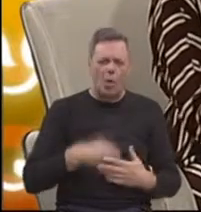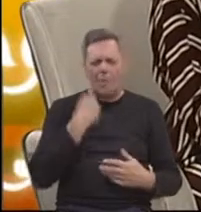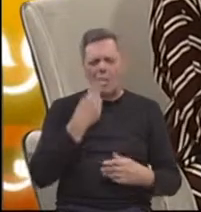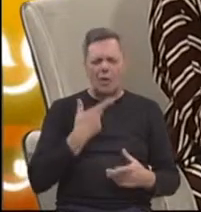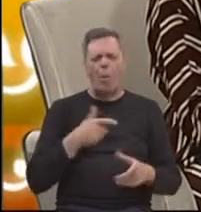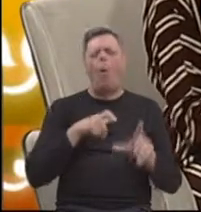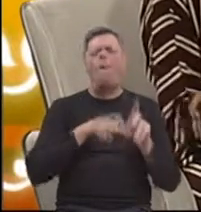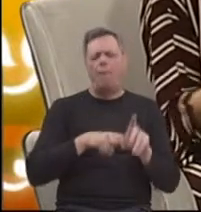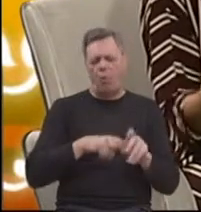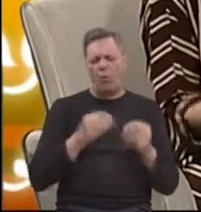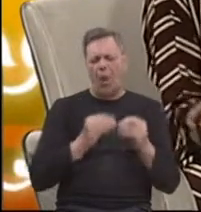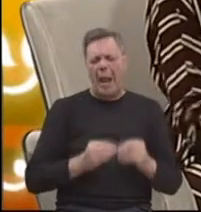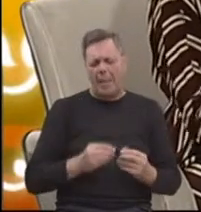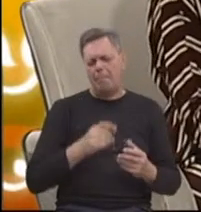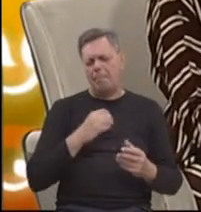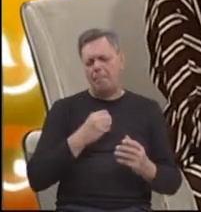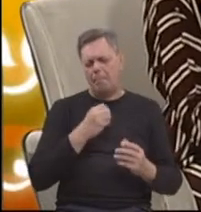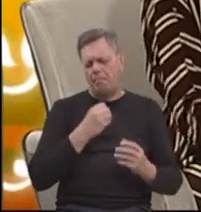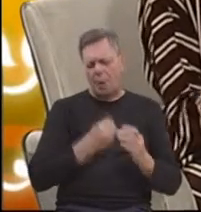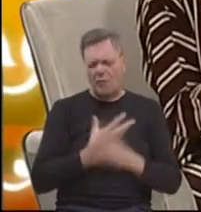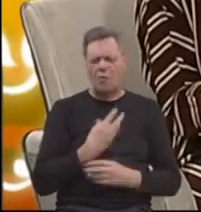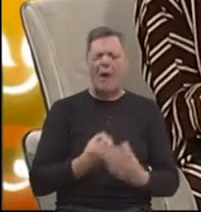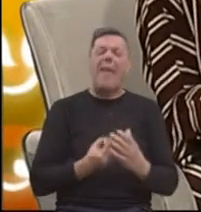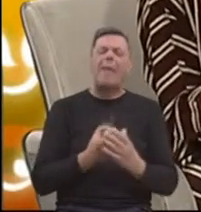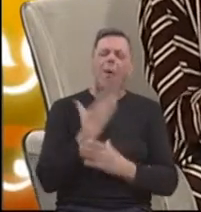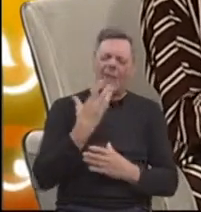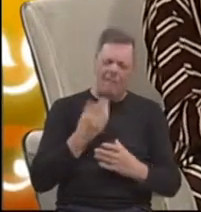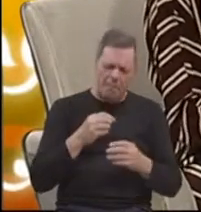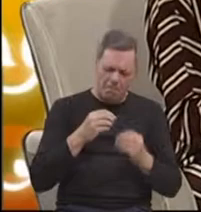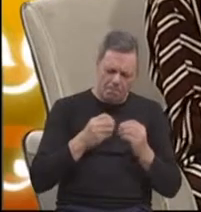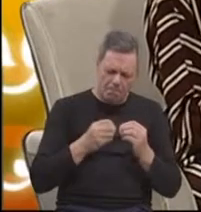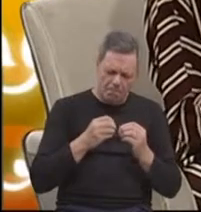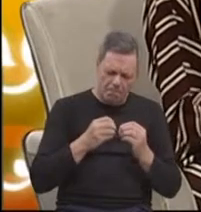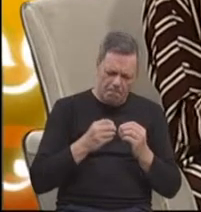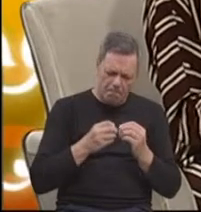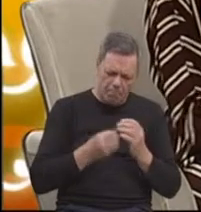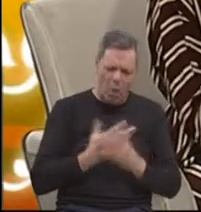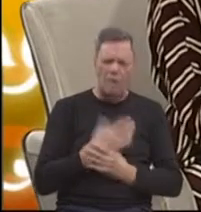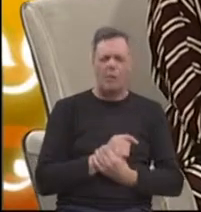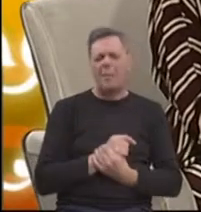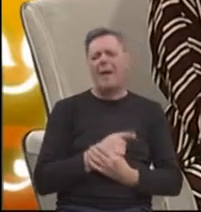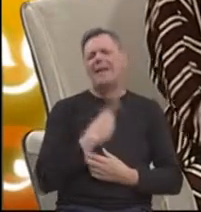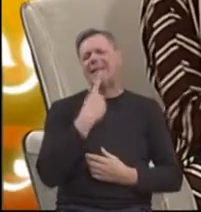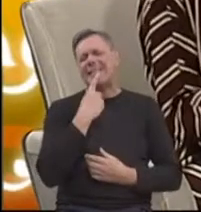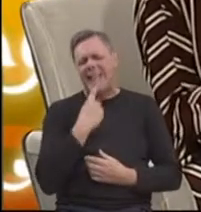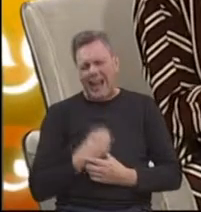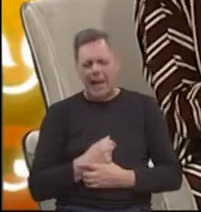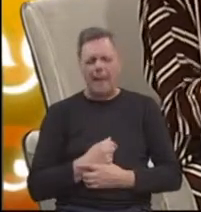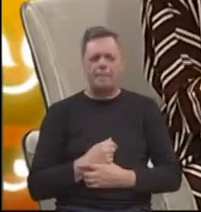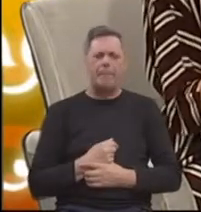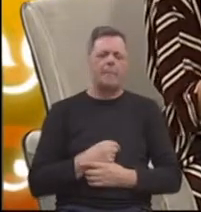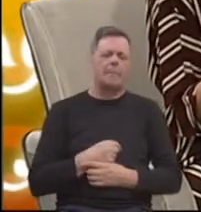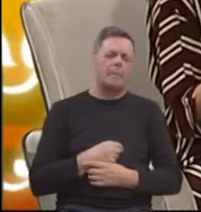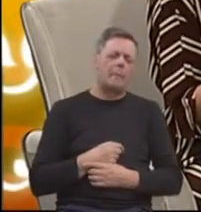o funkcionalnim proizvodima, o inovativnim proizvodima, pričat ćemo o ulozi sladila i zaslađivača,